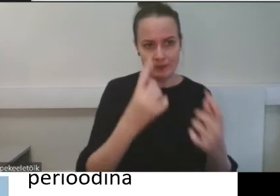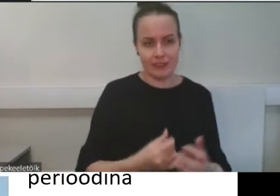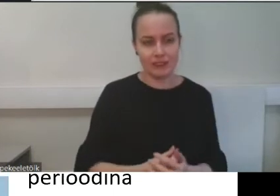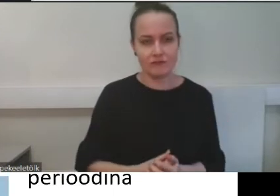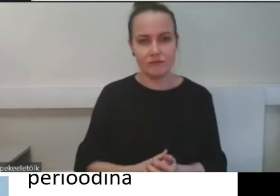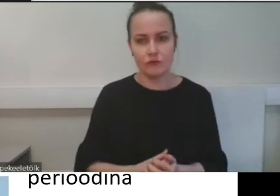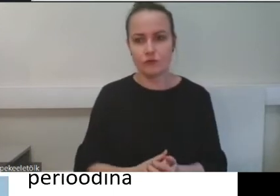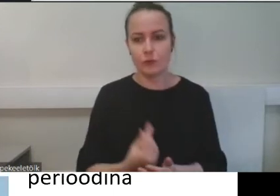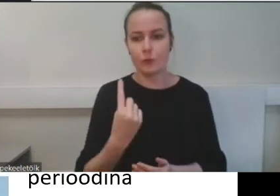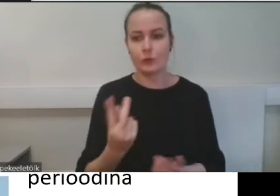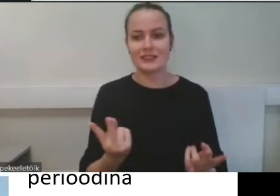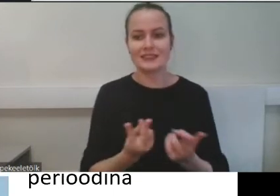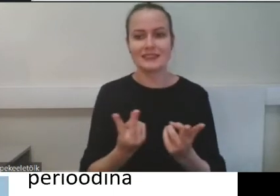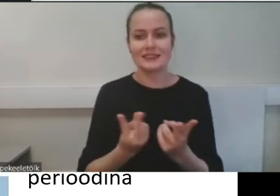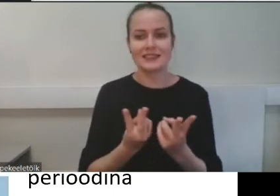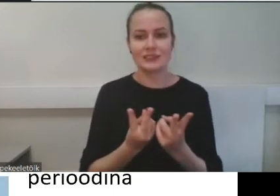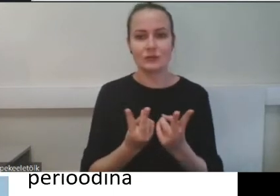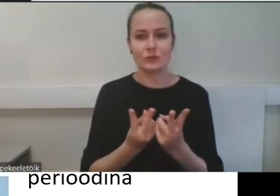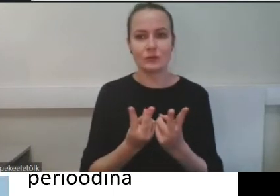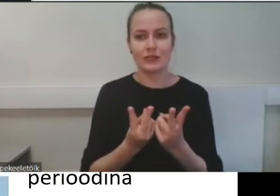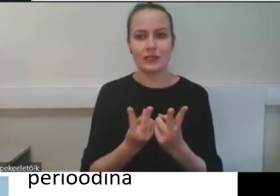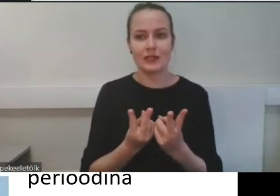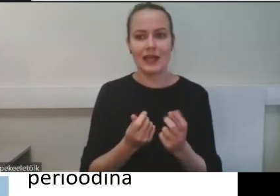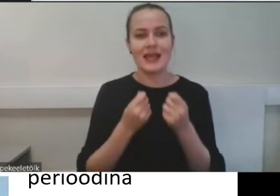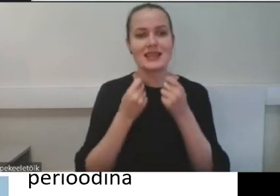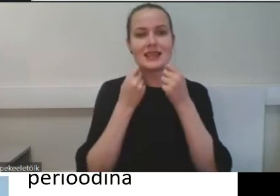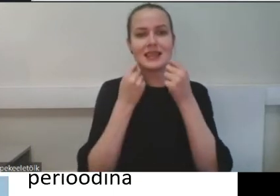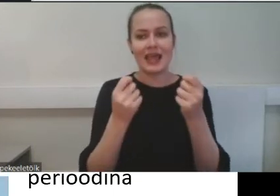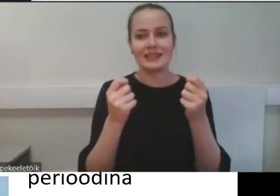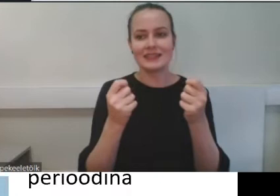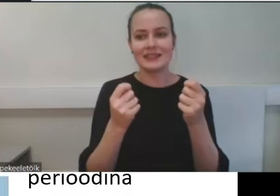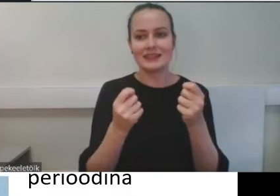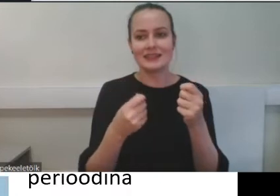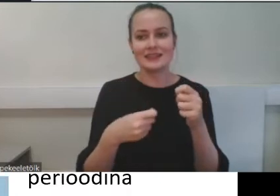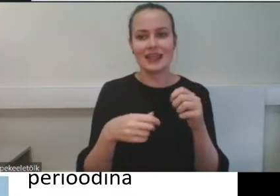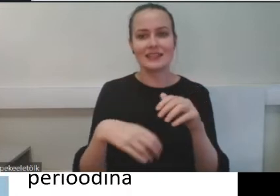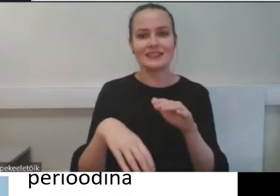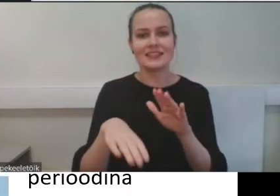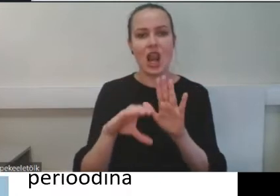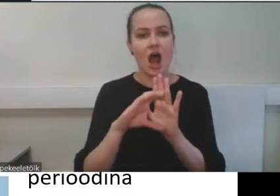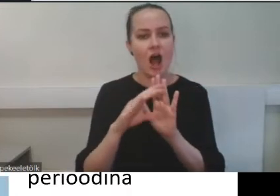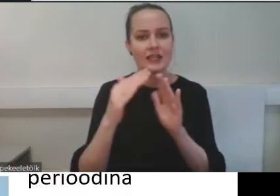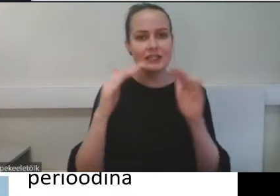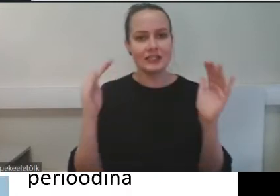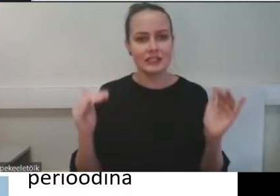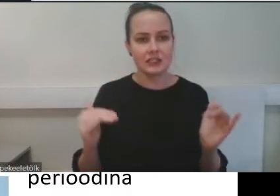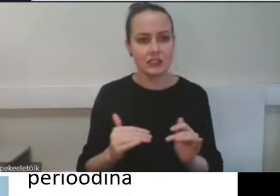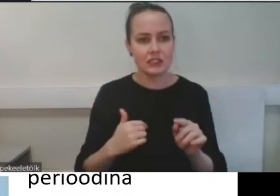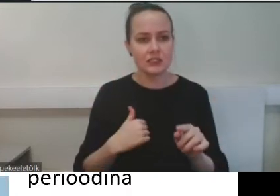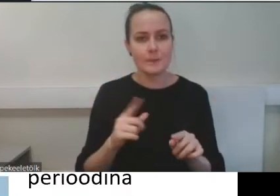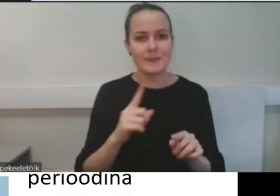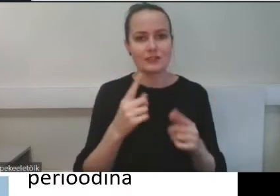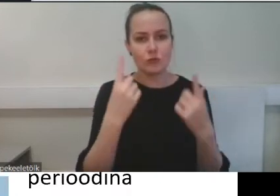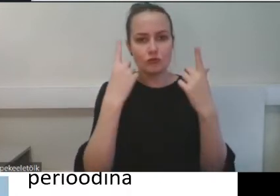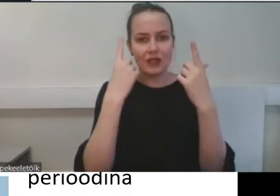valida perioodiks natukene varasem periood, näiteks 2018, siis peaks olema seal näiteks